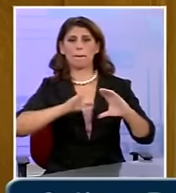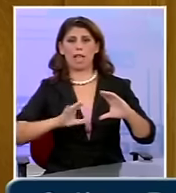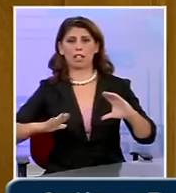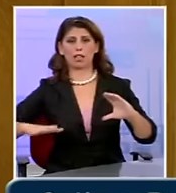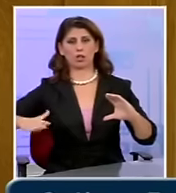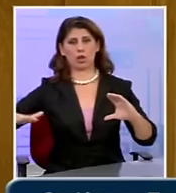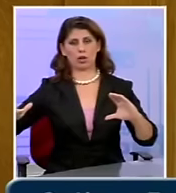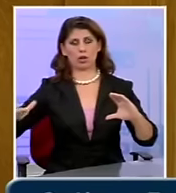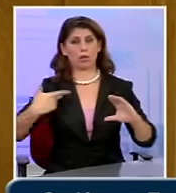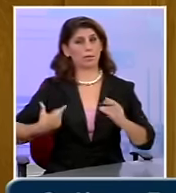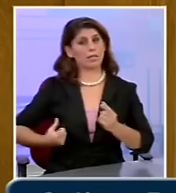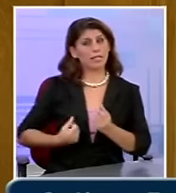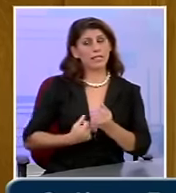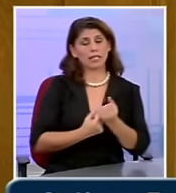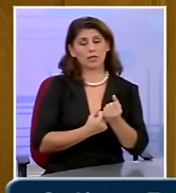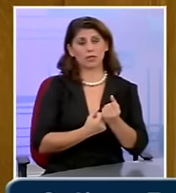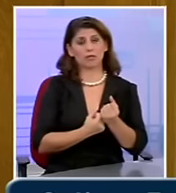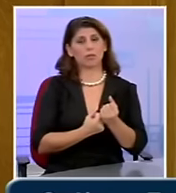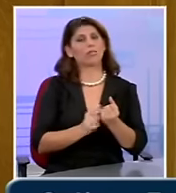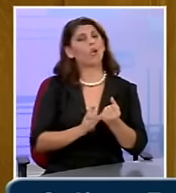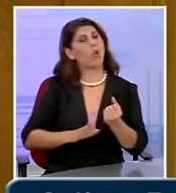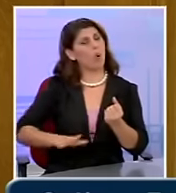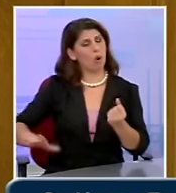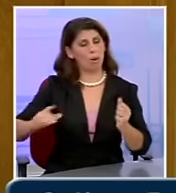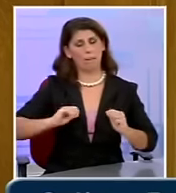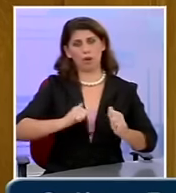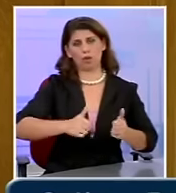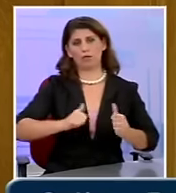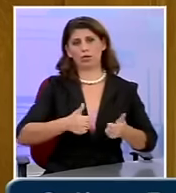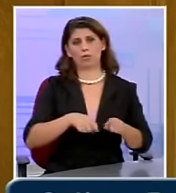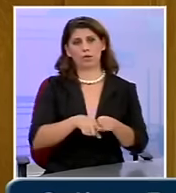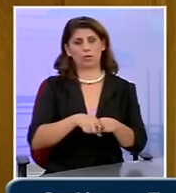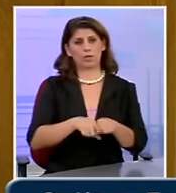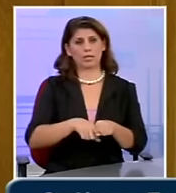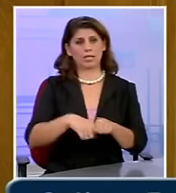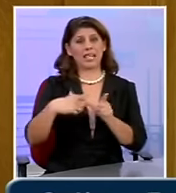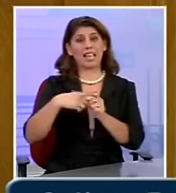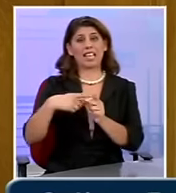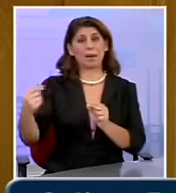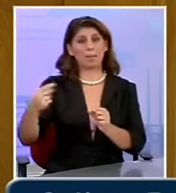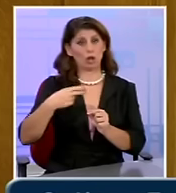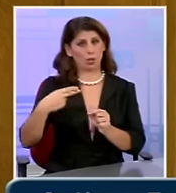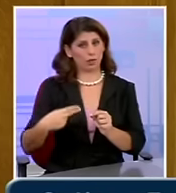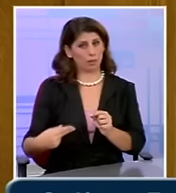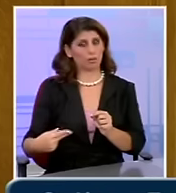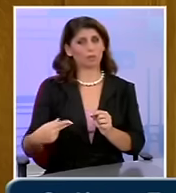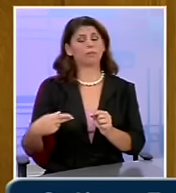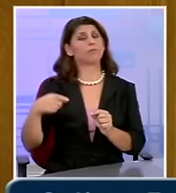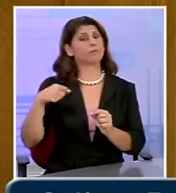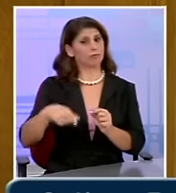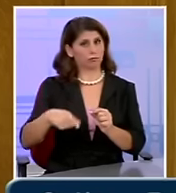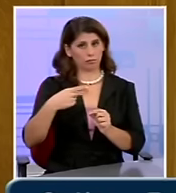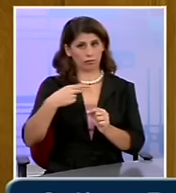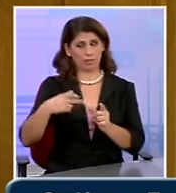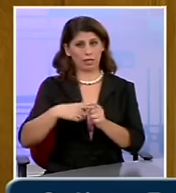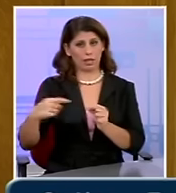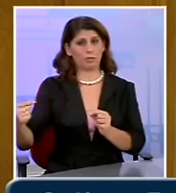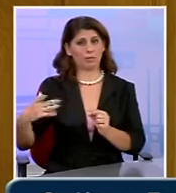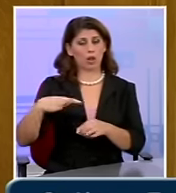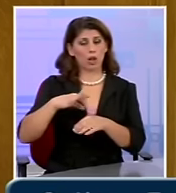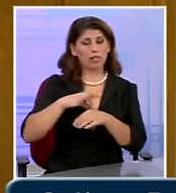Μεσογείου. Στηρίζουμε όλες τις πρωτοβουλίες που αφορούν το Κυπριακό και οι οποίες θα συνοδεύσουν, θα στηρίξουν